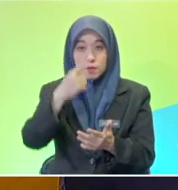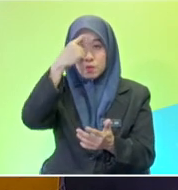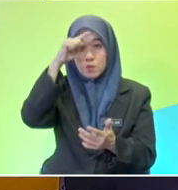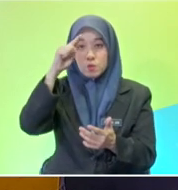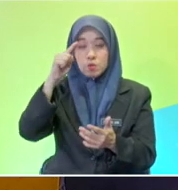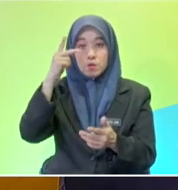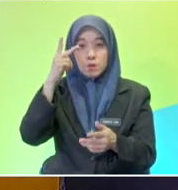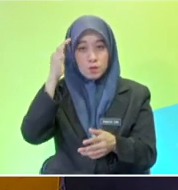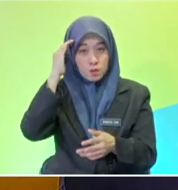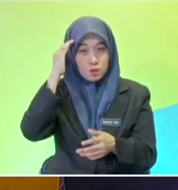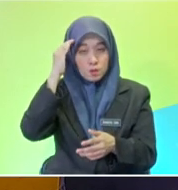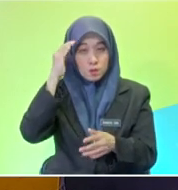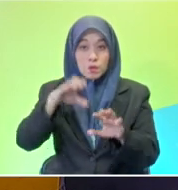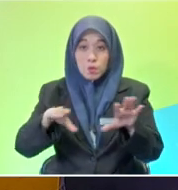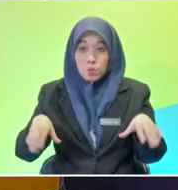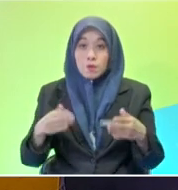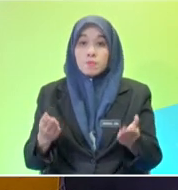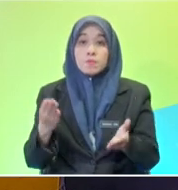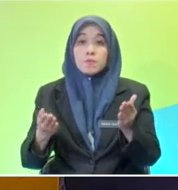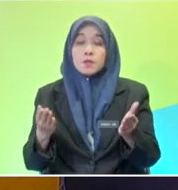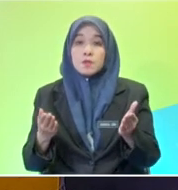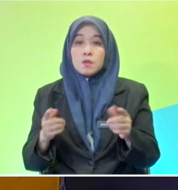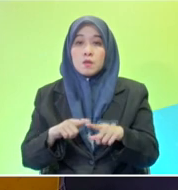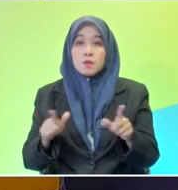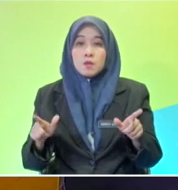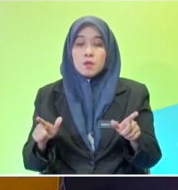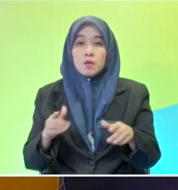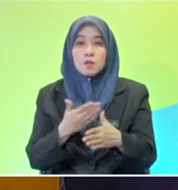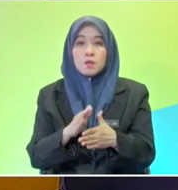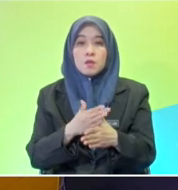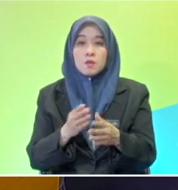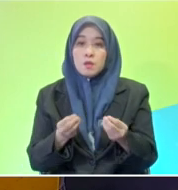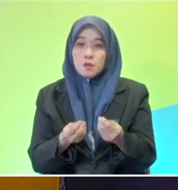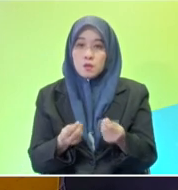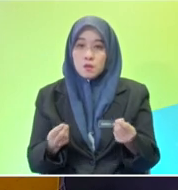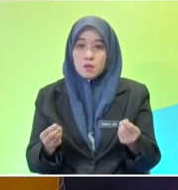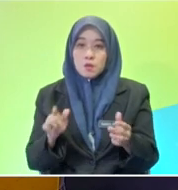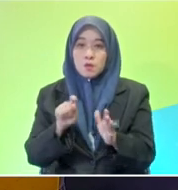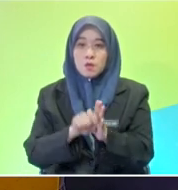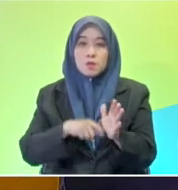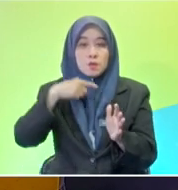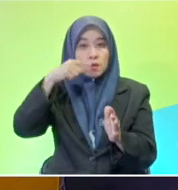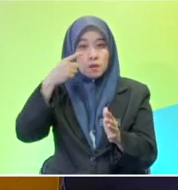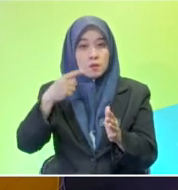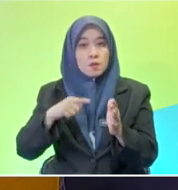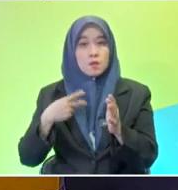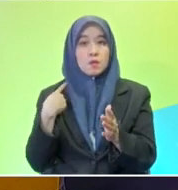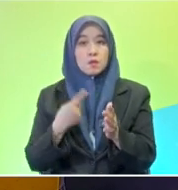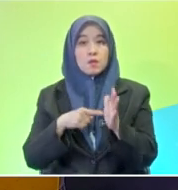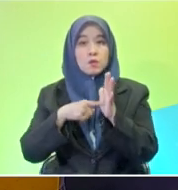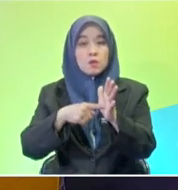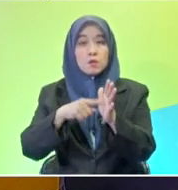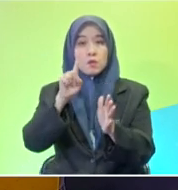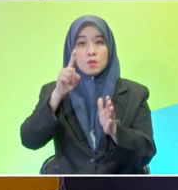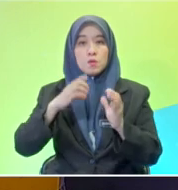mengenal pasti dan membuat banding beza antara tanah tersebut, okey, kita tunjukkan cara satu lagi cara